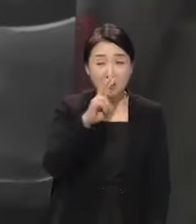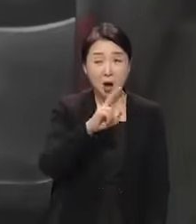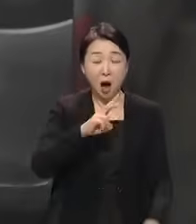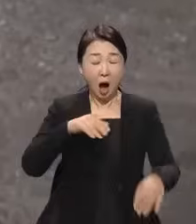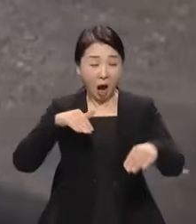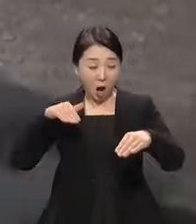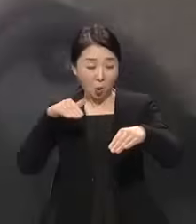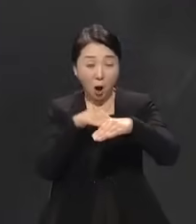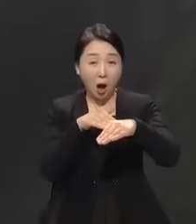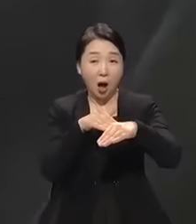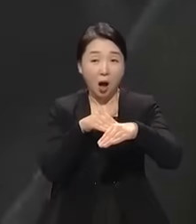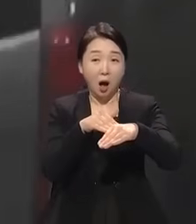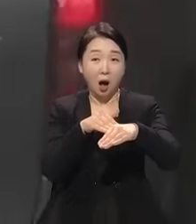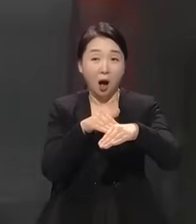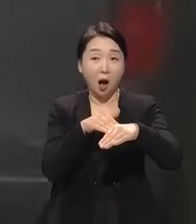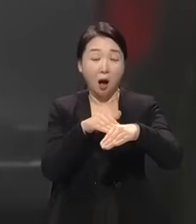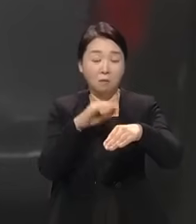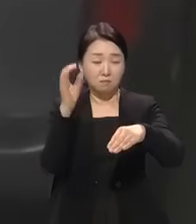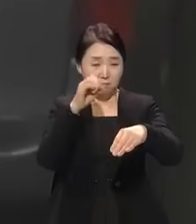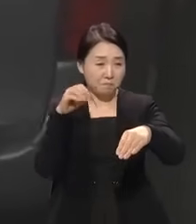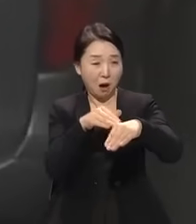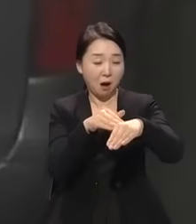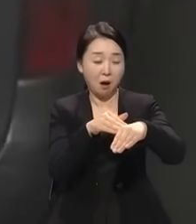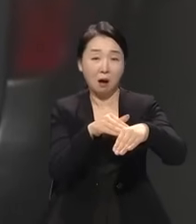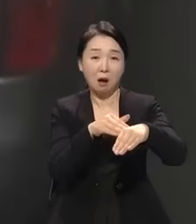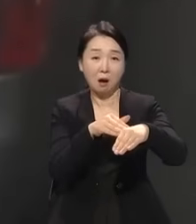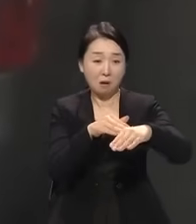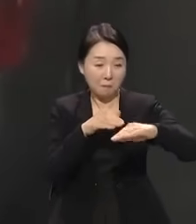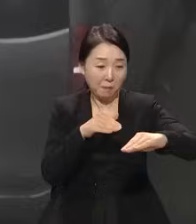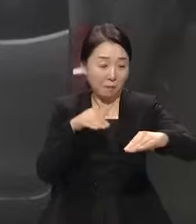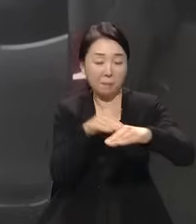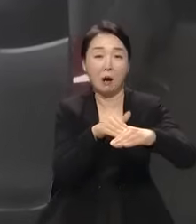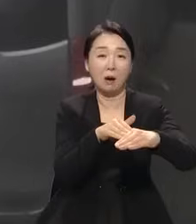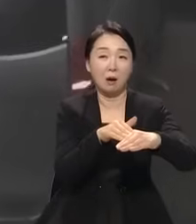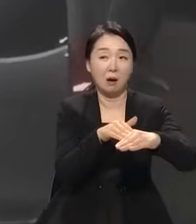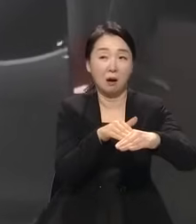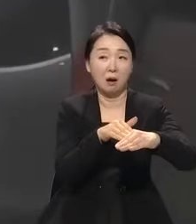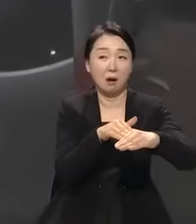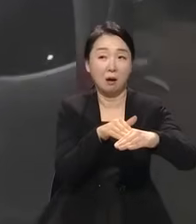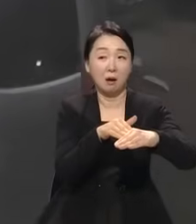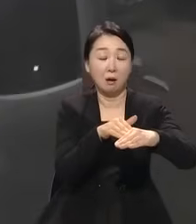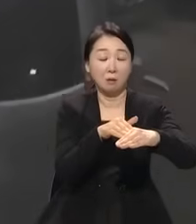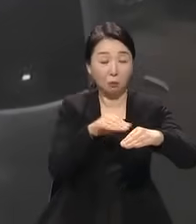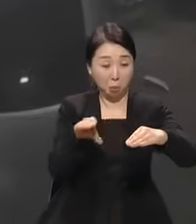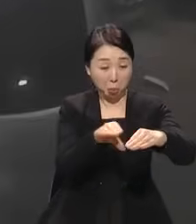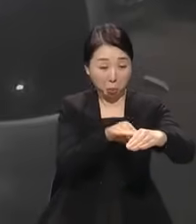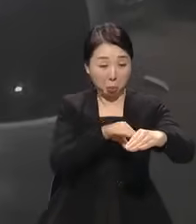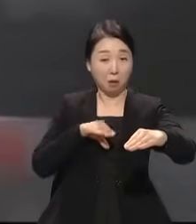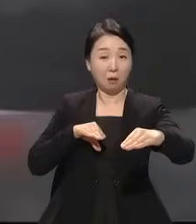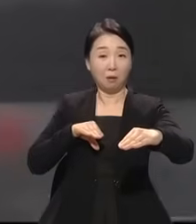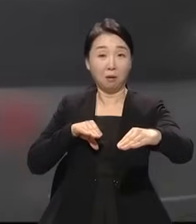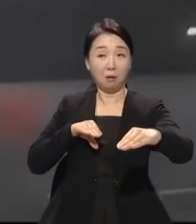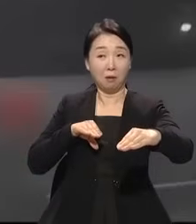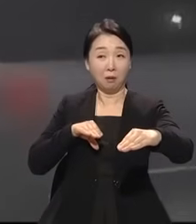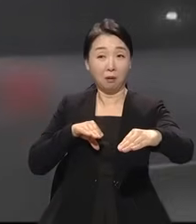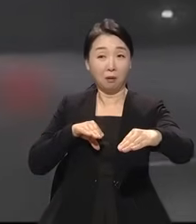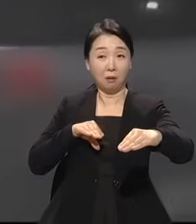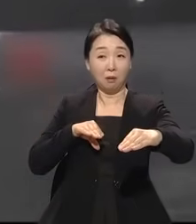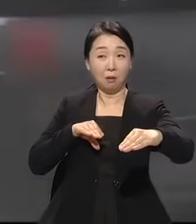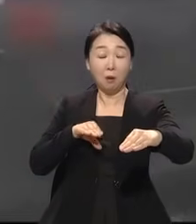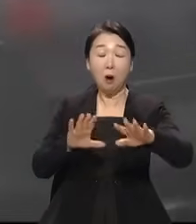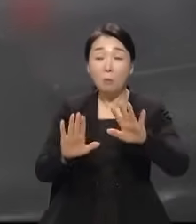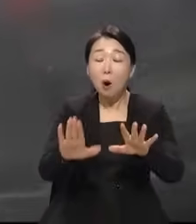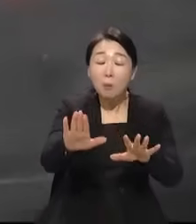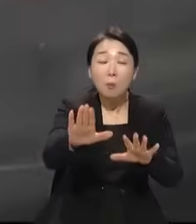어 꽝 뭐야 이거 갑자기 꽝 주차된 차량을 박았습니다 자 그래도 뒤로 살짝 빼요 자